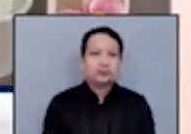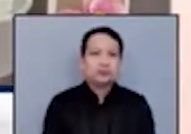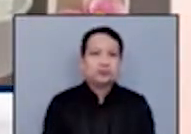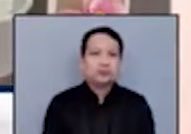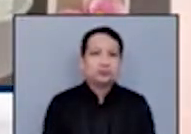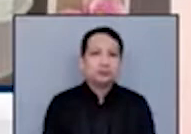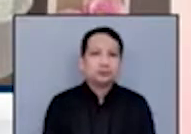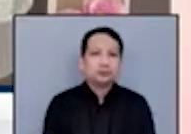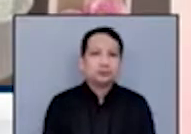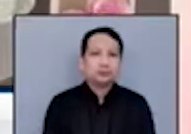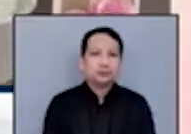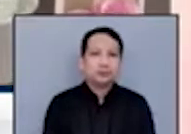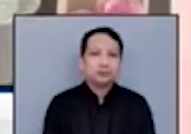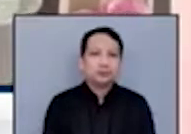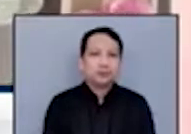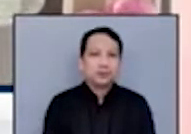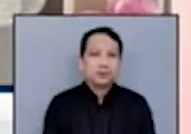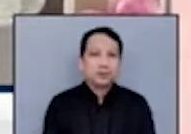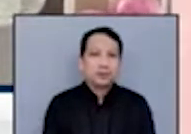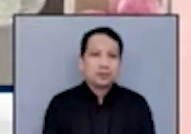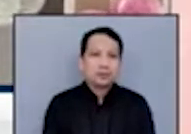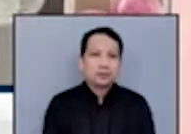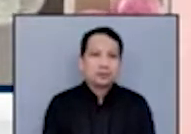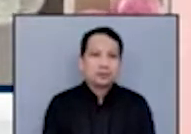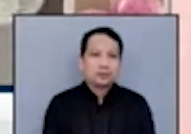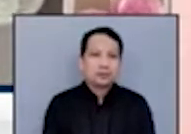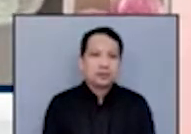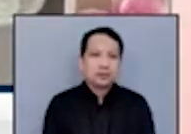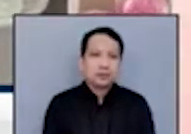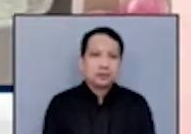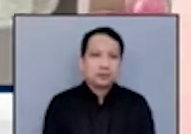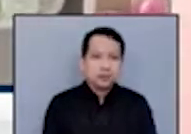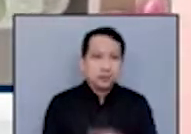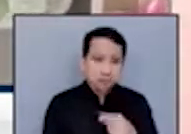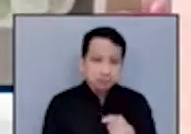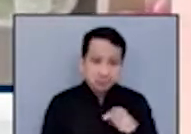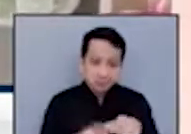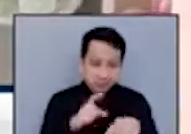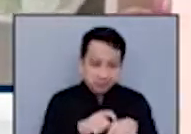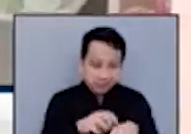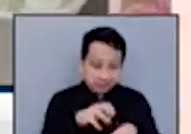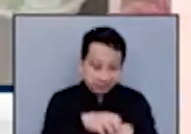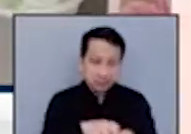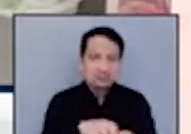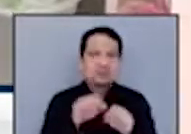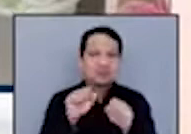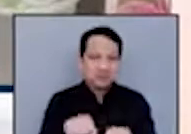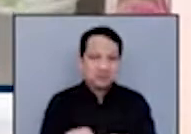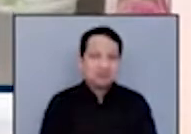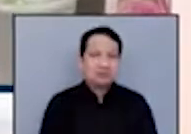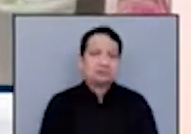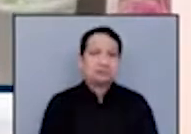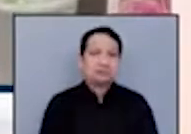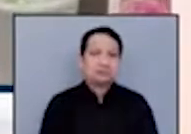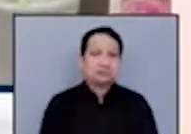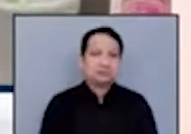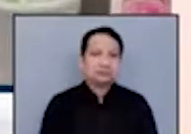ang nakanggat po ba sila? Yes, pwede kayong kagat yun. Kapag siyempre, parang tao, pag inasar mo, pero ang